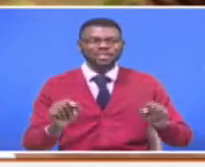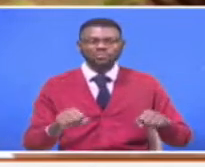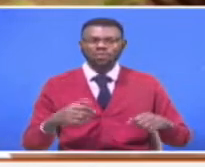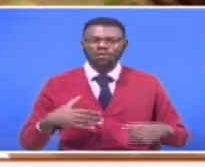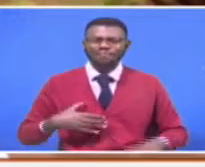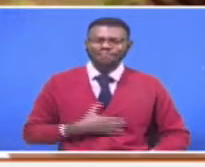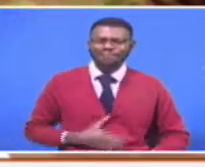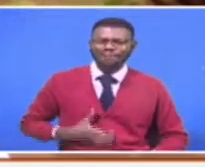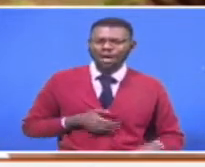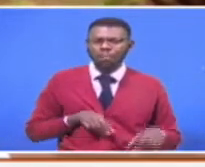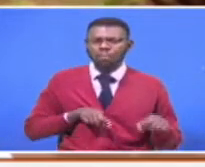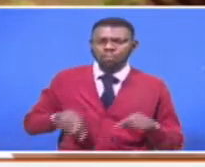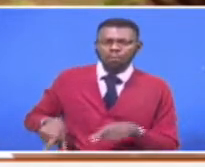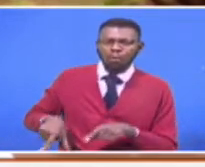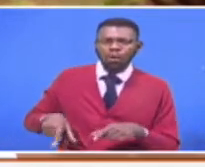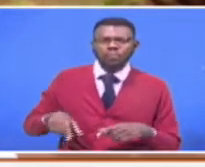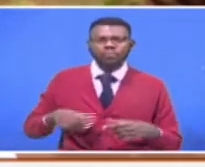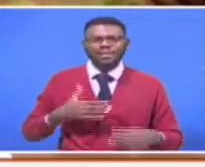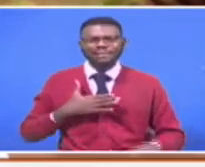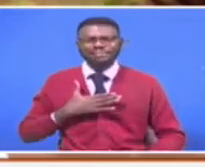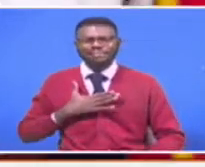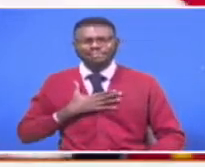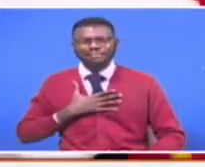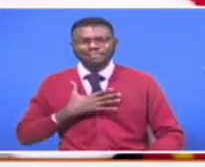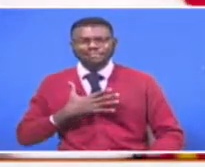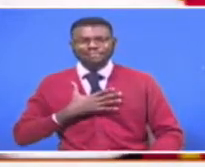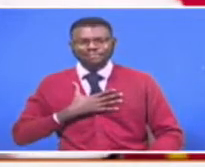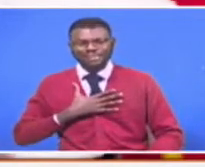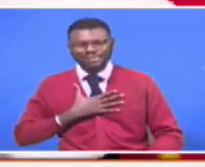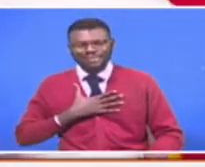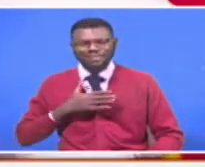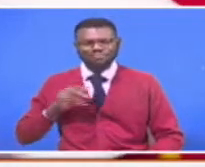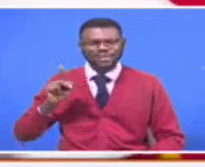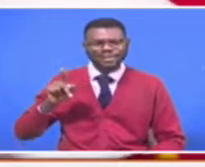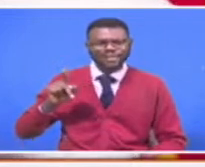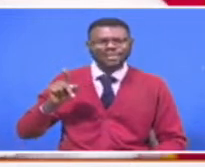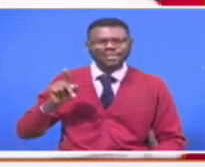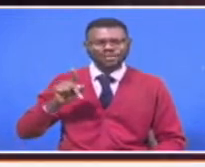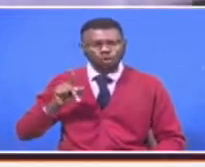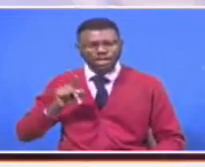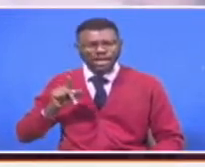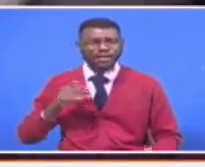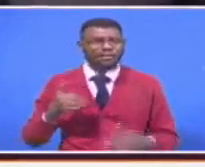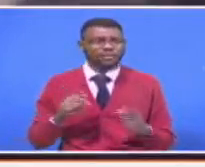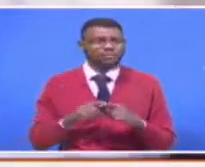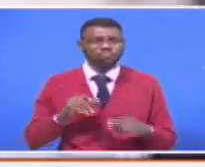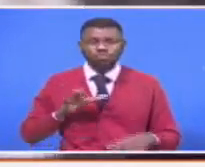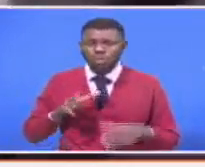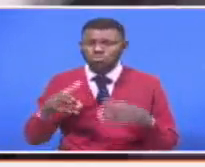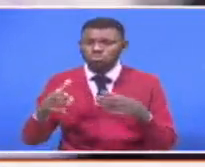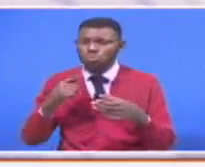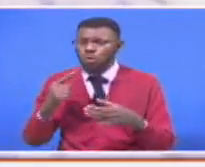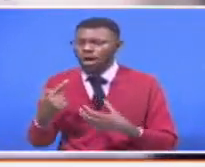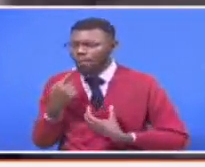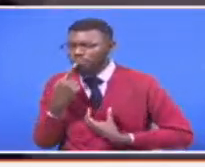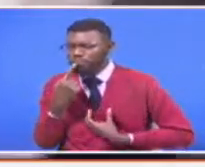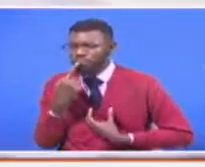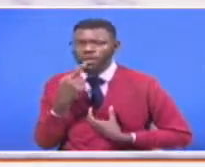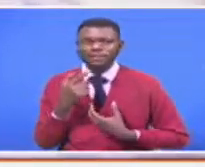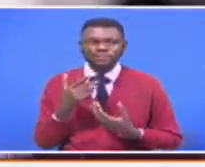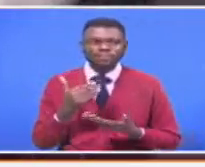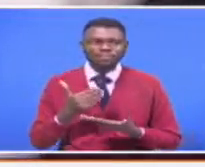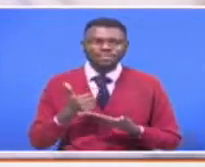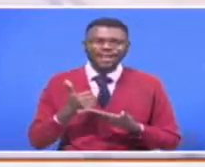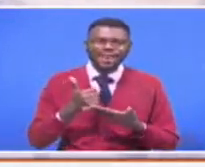diarrhea and pneumonia as compared to those who have been breastfed. Kwa kina mama nao wanaonyonyesha, Unyonyeshaji hupunguza hatari